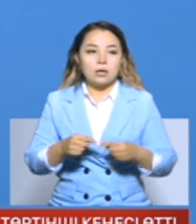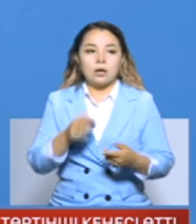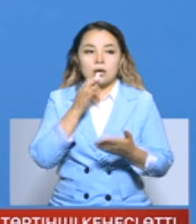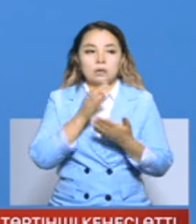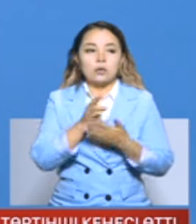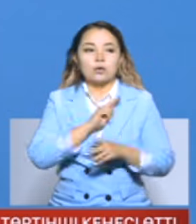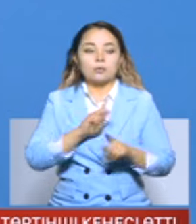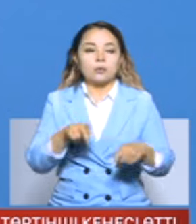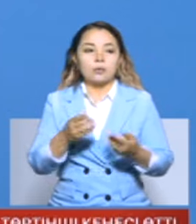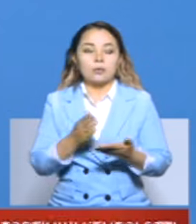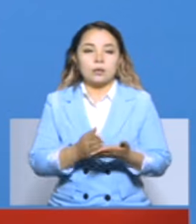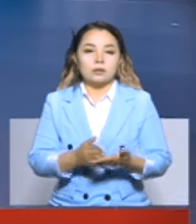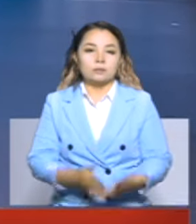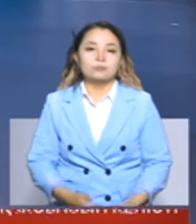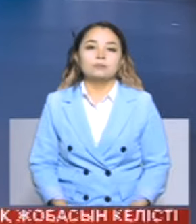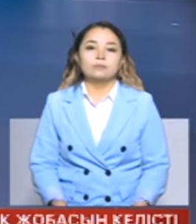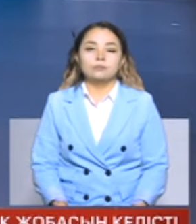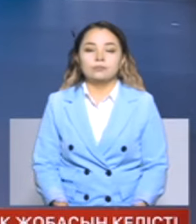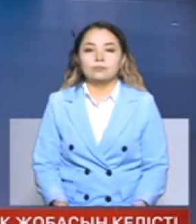болып табылады.